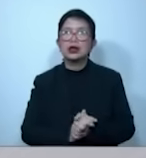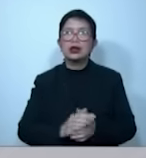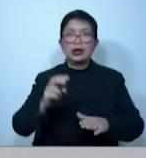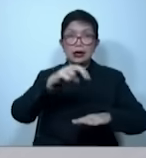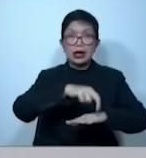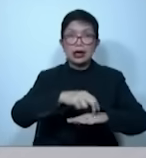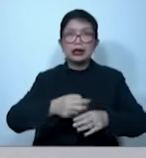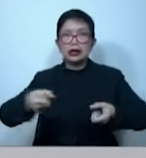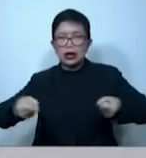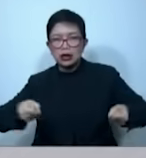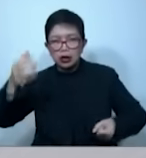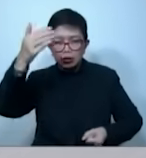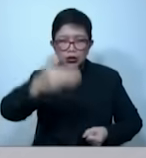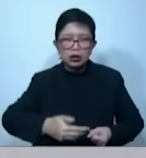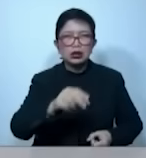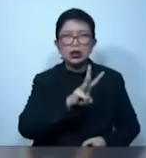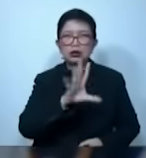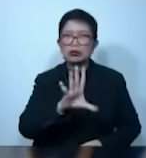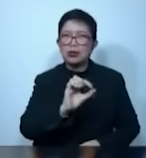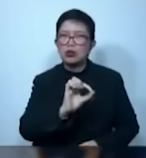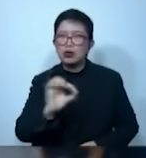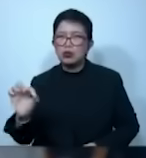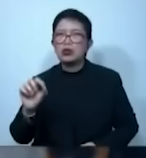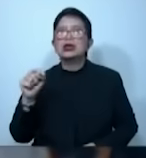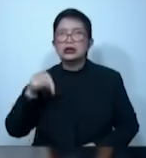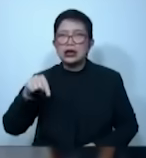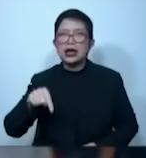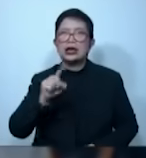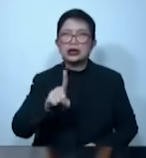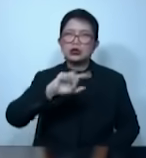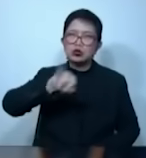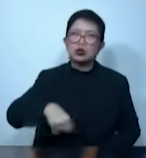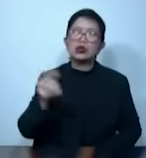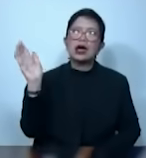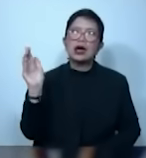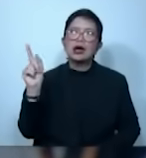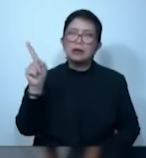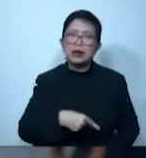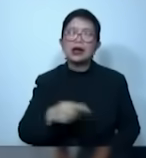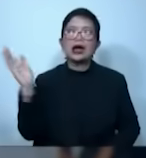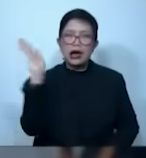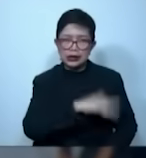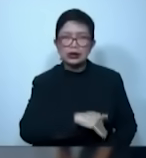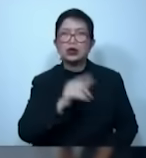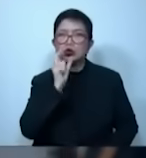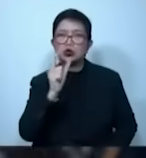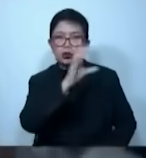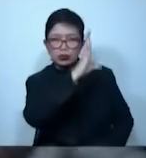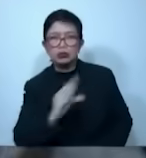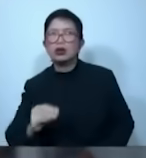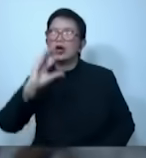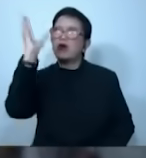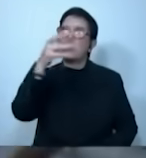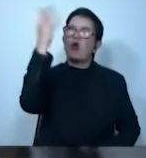hanya r350.000 per hari sekarang 1 juta per hari Jadi itu kita kerjakan untuk menangani soal polusi di